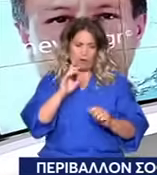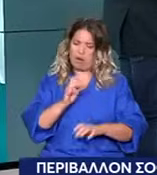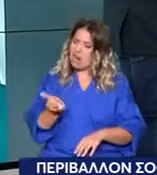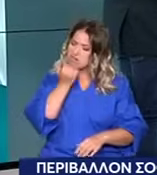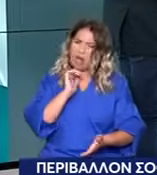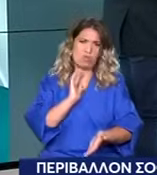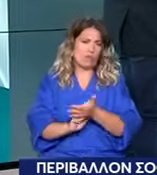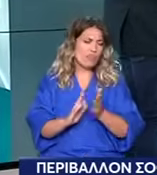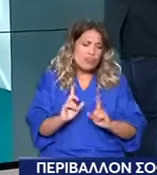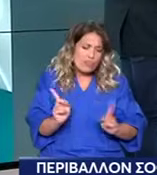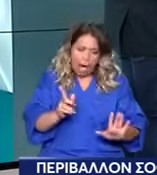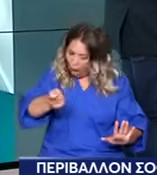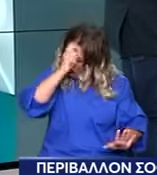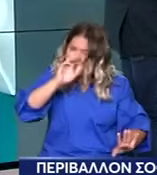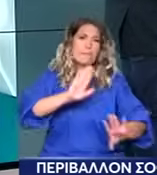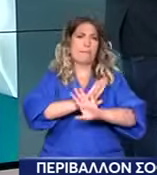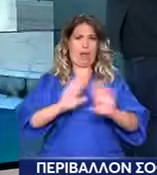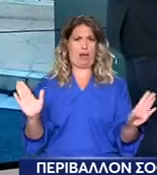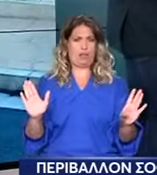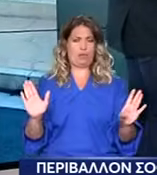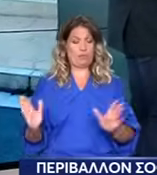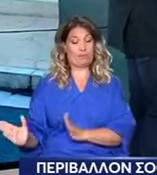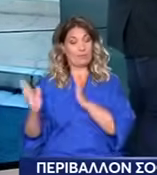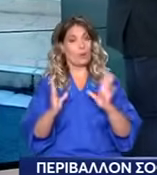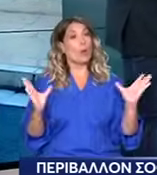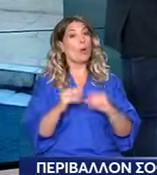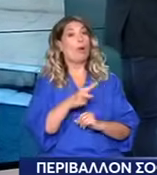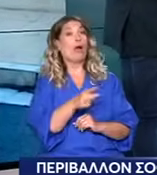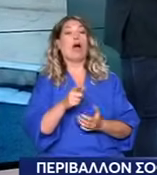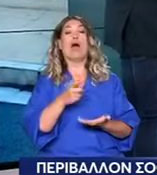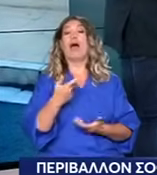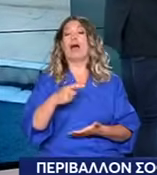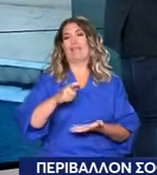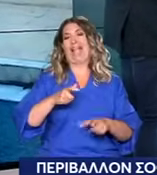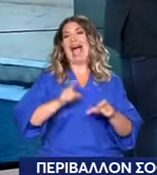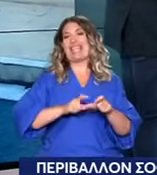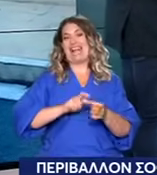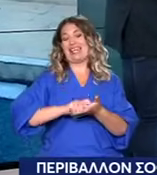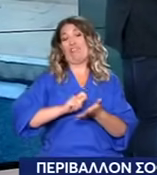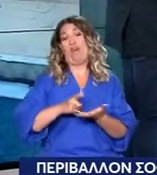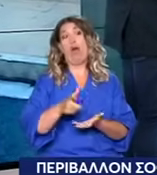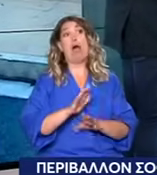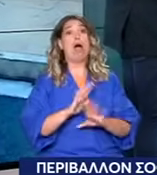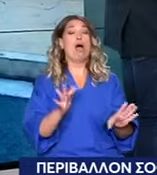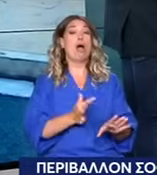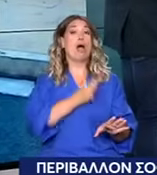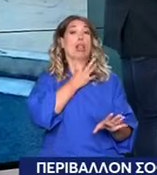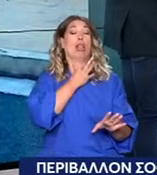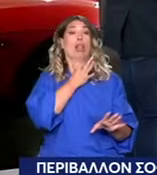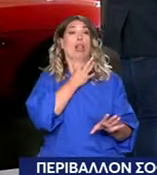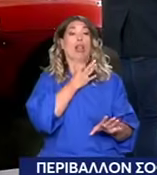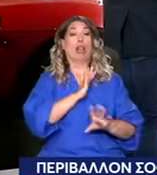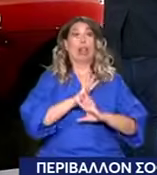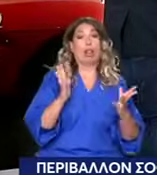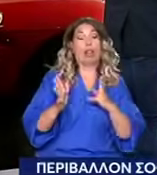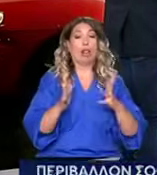γραφείου, γιατί υπήρχε αυτή η ιστορία που έλεγε ότι το γραφείο δεν μπορεί να λειτουργήσει. Άλλα πράγματα λέει η κυρία